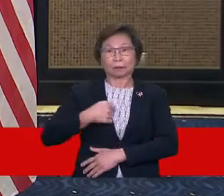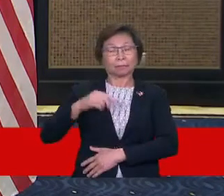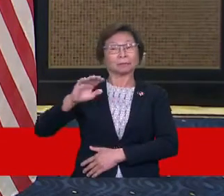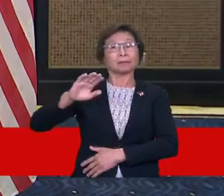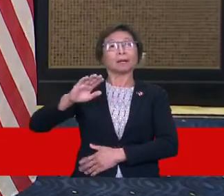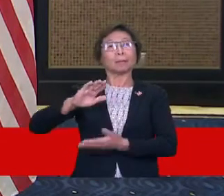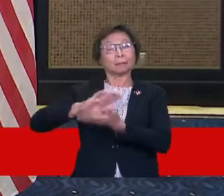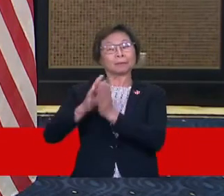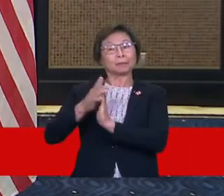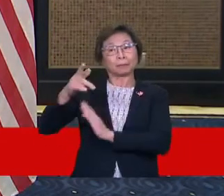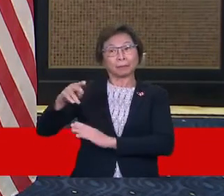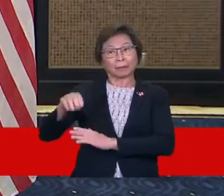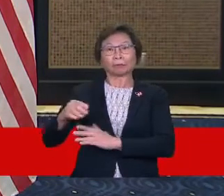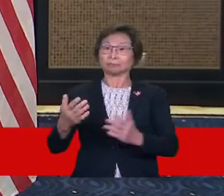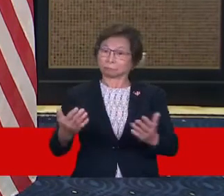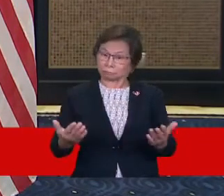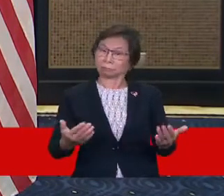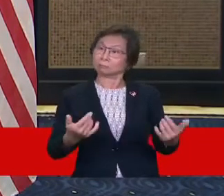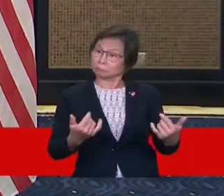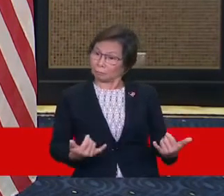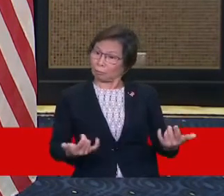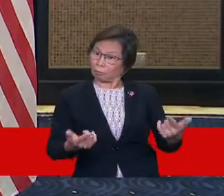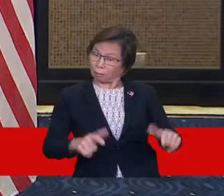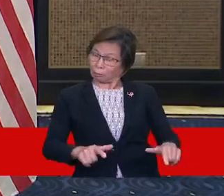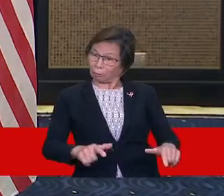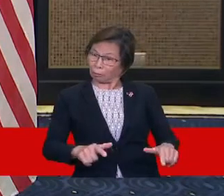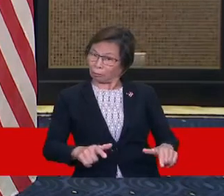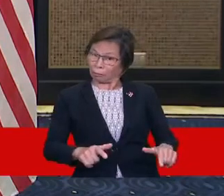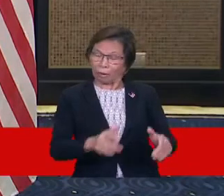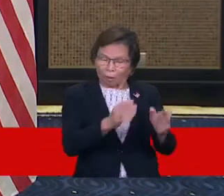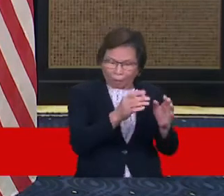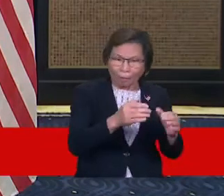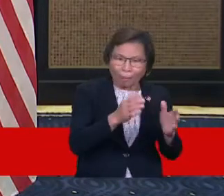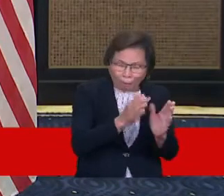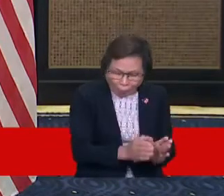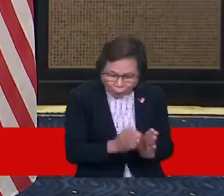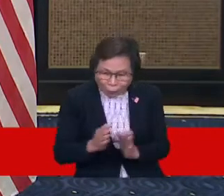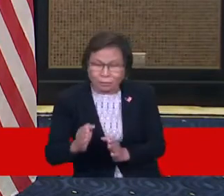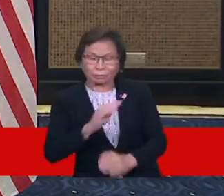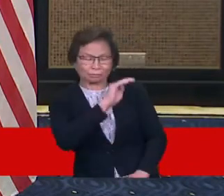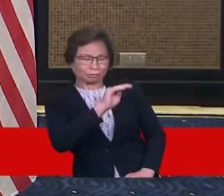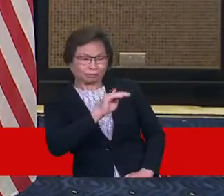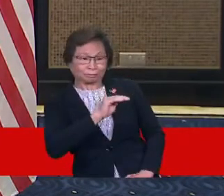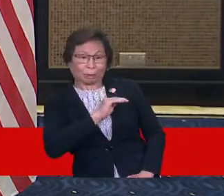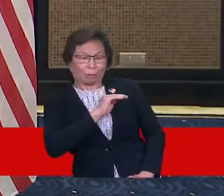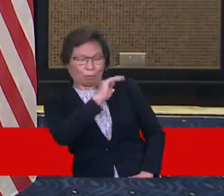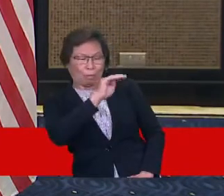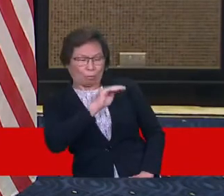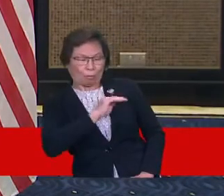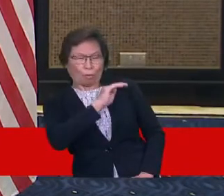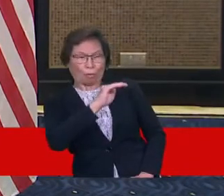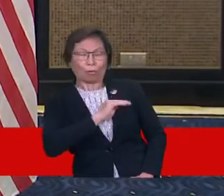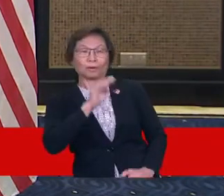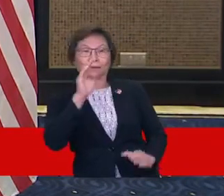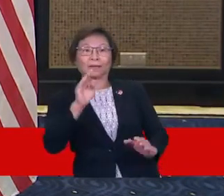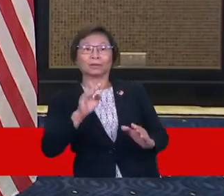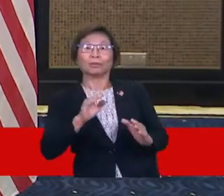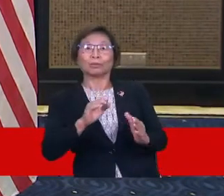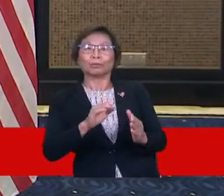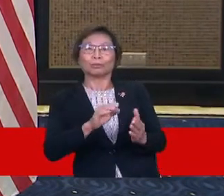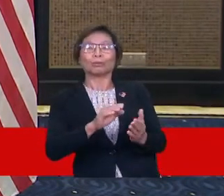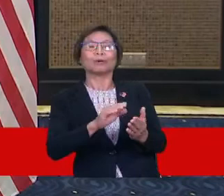seadanya justru pembentukan kabinet ini merupakan satu formulasi